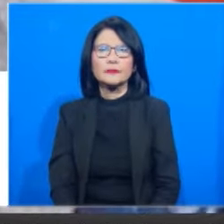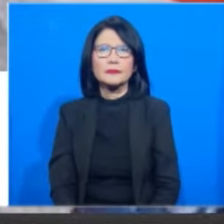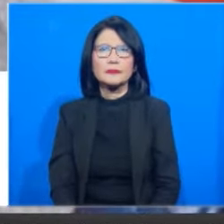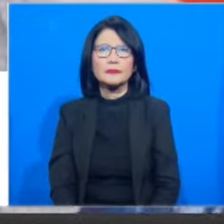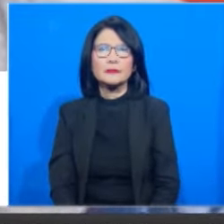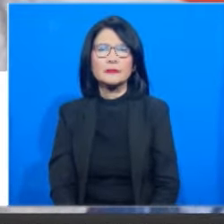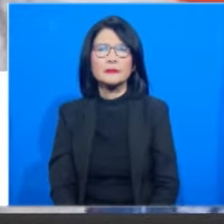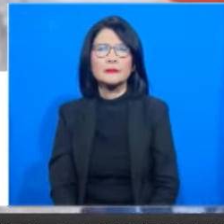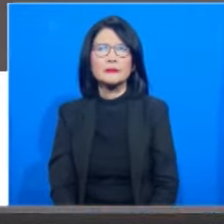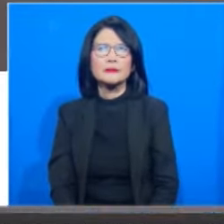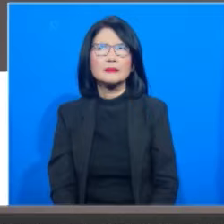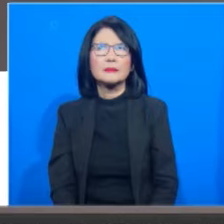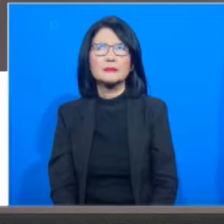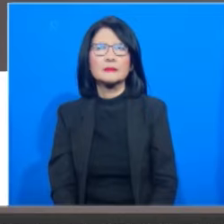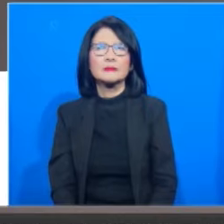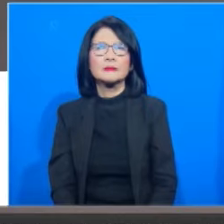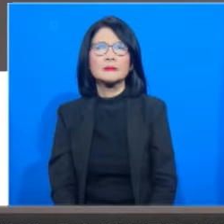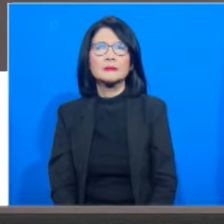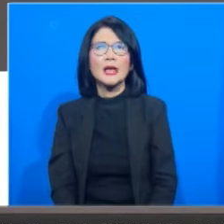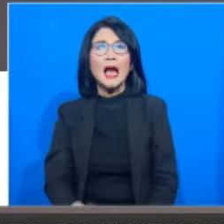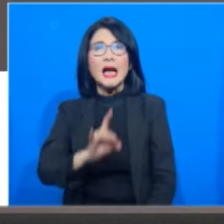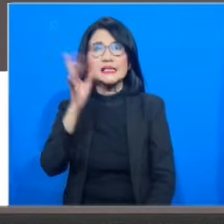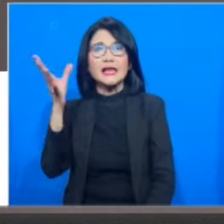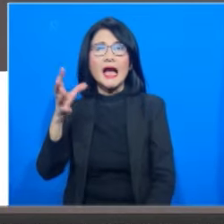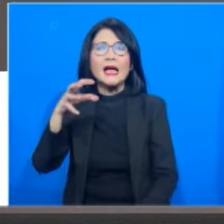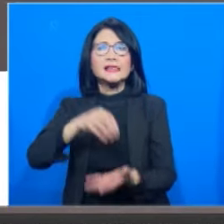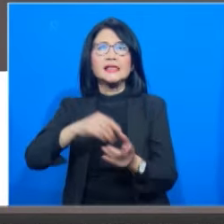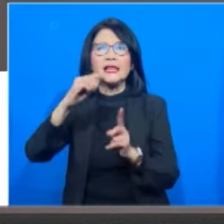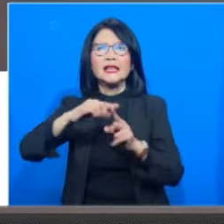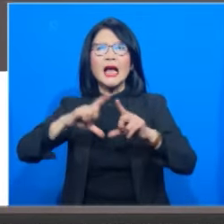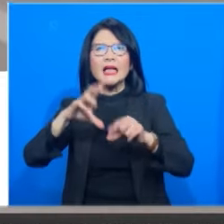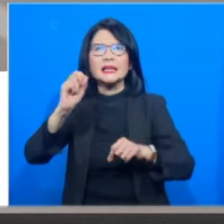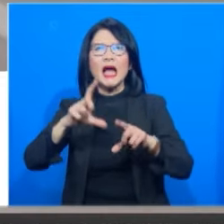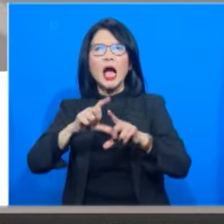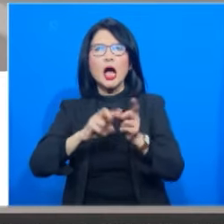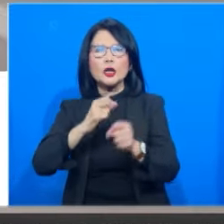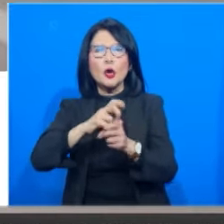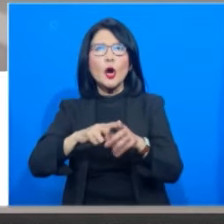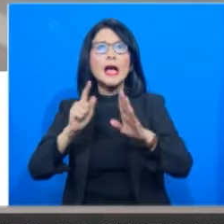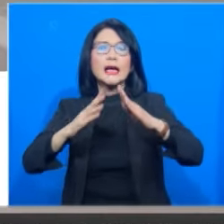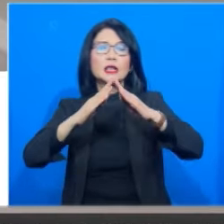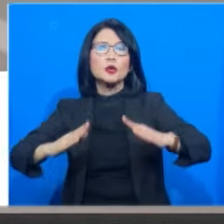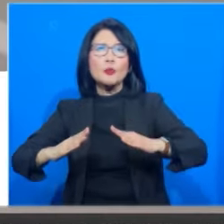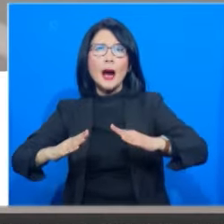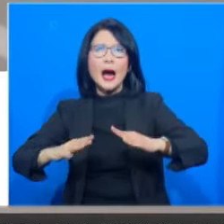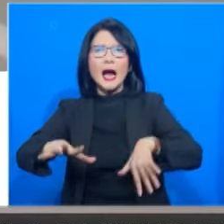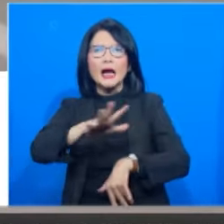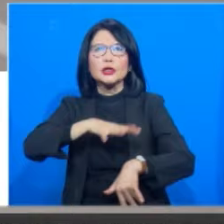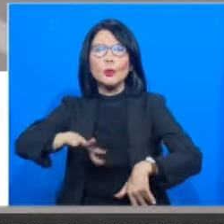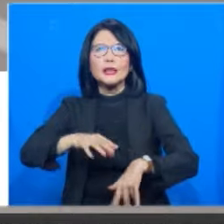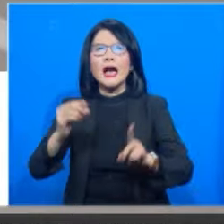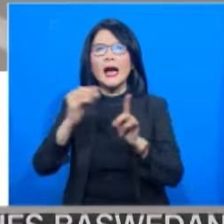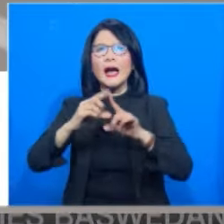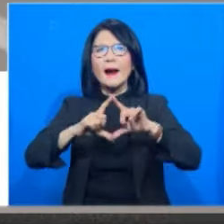rusak bagian apa aja ini, Pak? Ini aja. Selain di wilayah Tarogong Kaler, kerusakan juga terjadi di rumah warga di wilayah Kecamatan